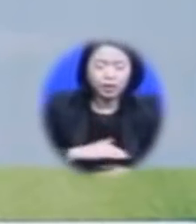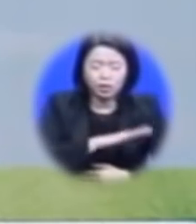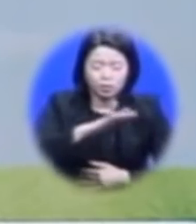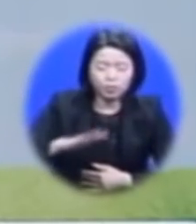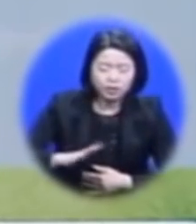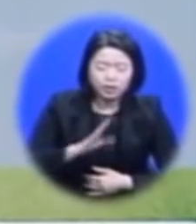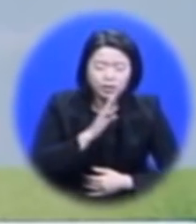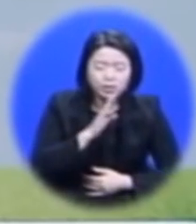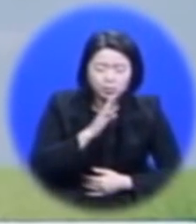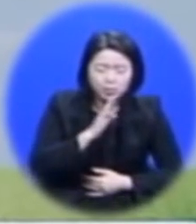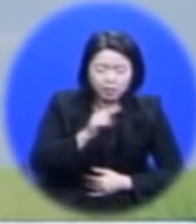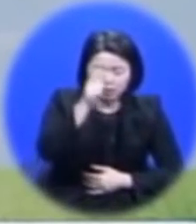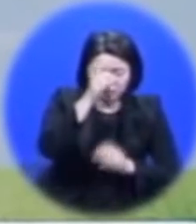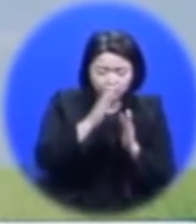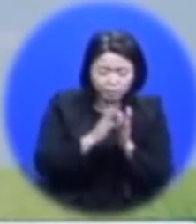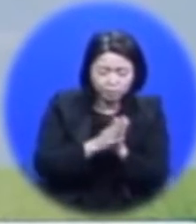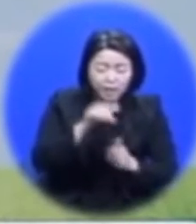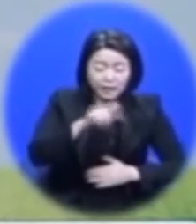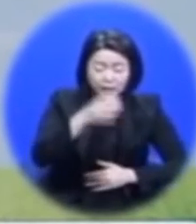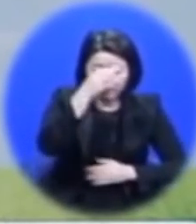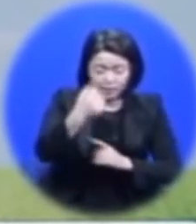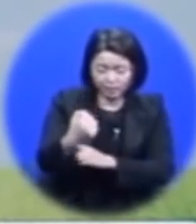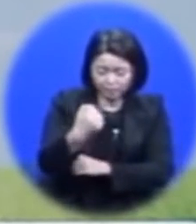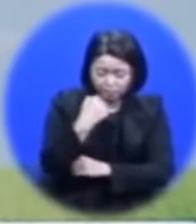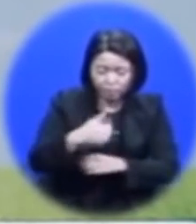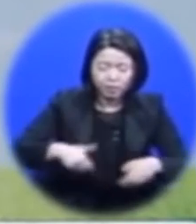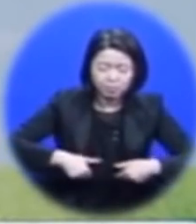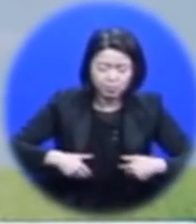저희들에게는 정말 기도가 그 능력이 필요합니다.